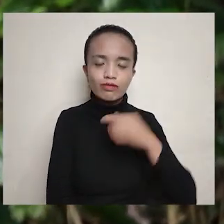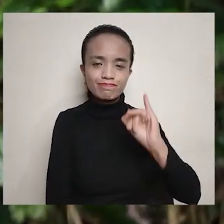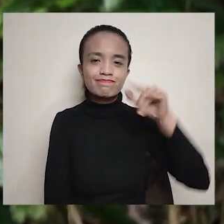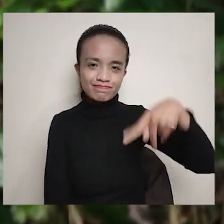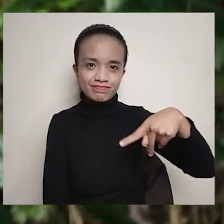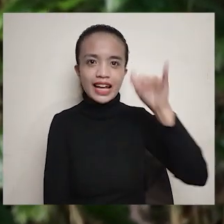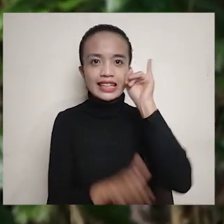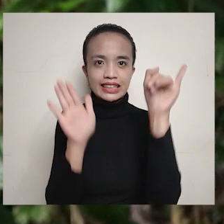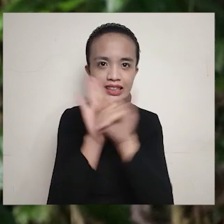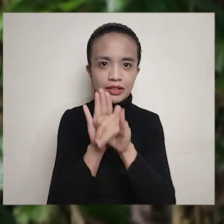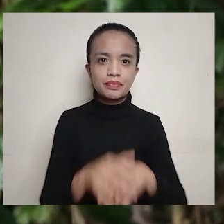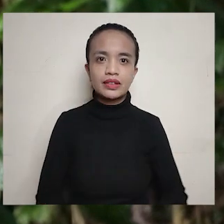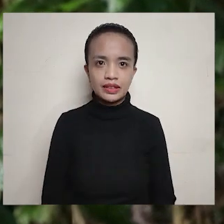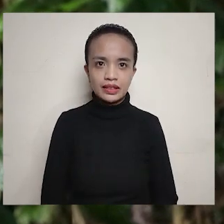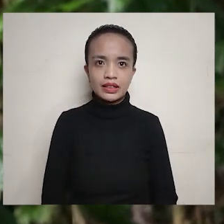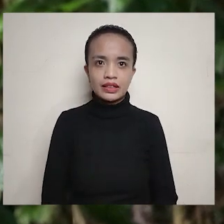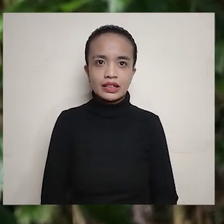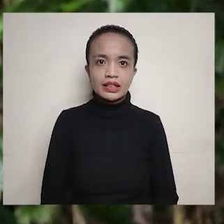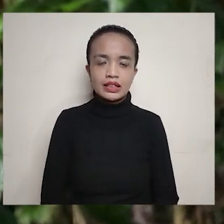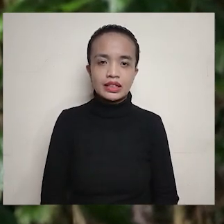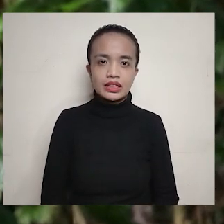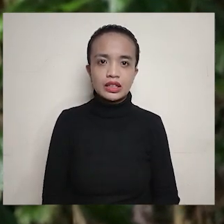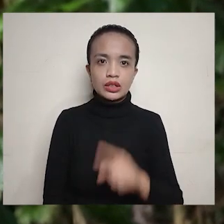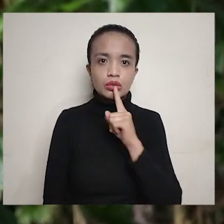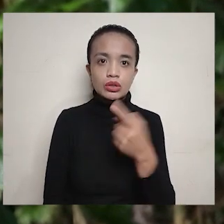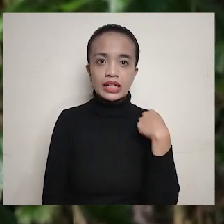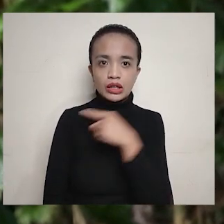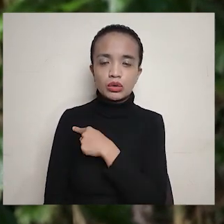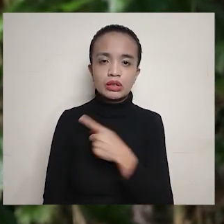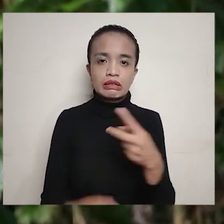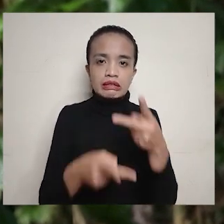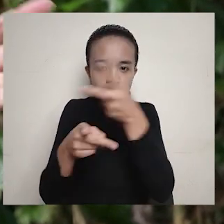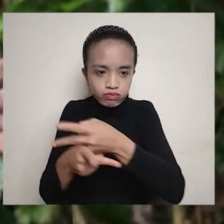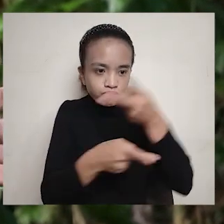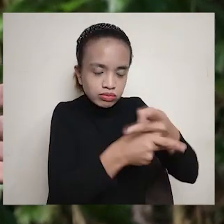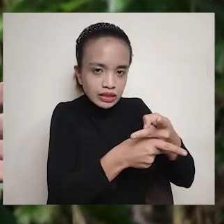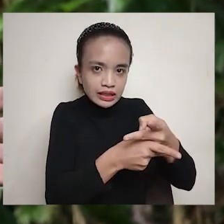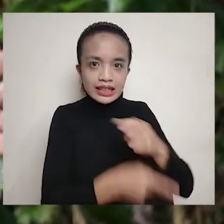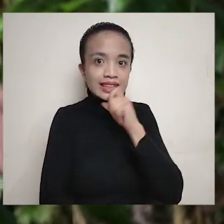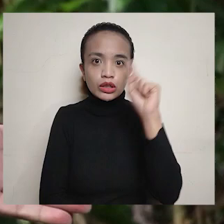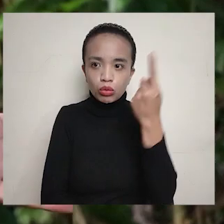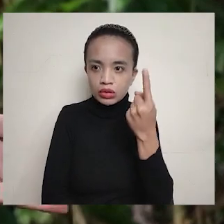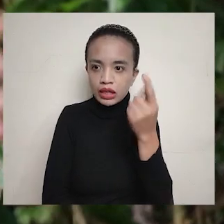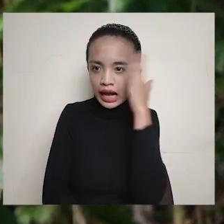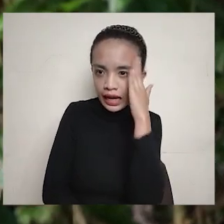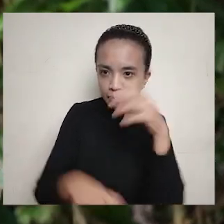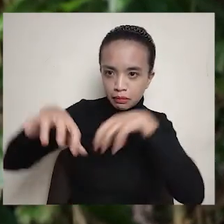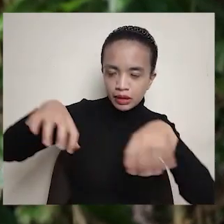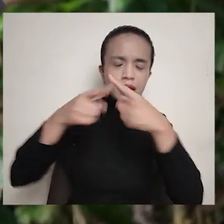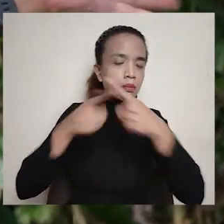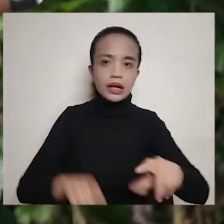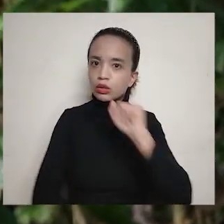Kasi dito, ang mga tao, they take care of each other. So hindi lang yung kilala mo ay yung kapitbahay mo, kundi